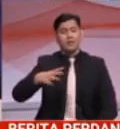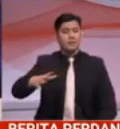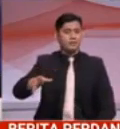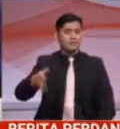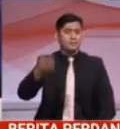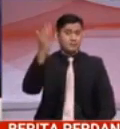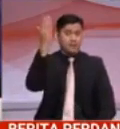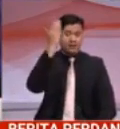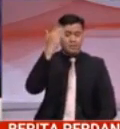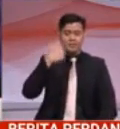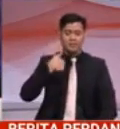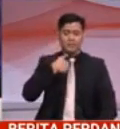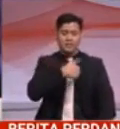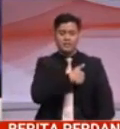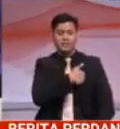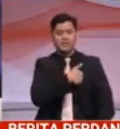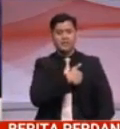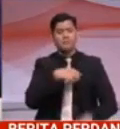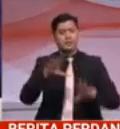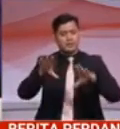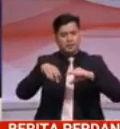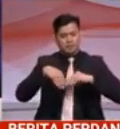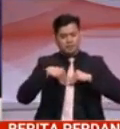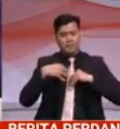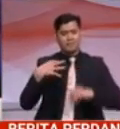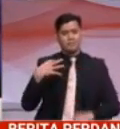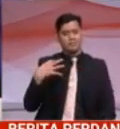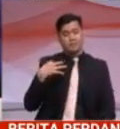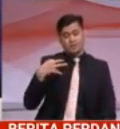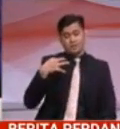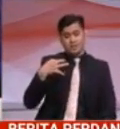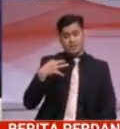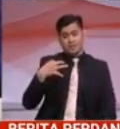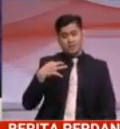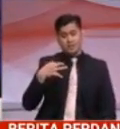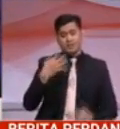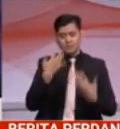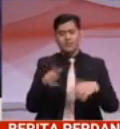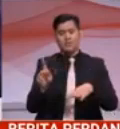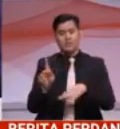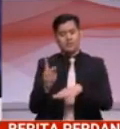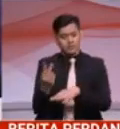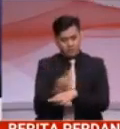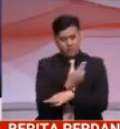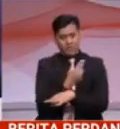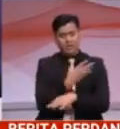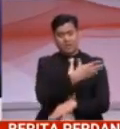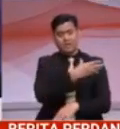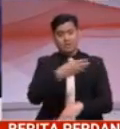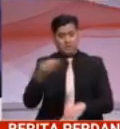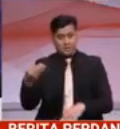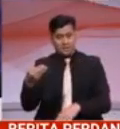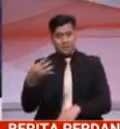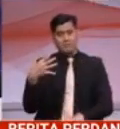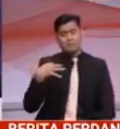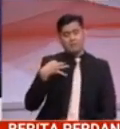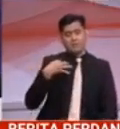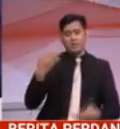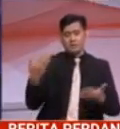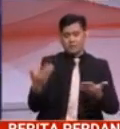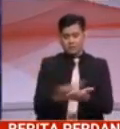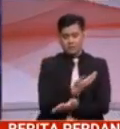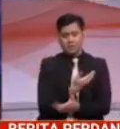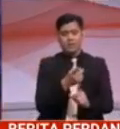Kadang-kadang kita juga menerima bukan pakaian terpakai, tetapi kita menerima juga pakaian yang baru yang daripada